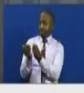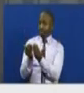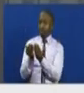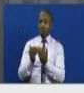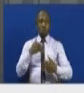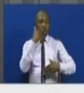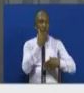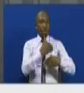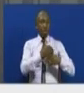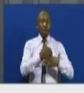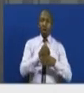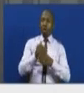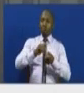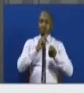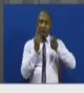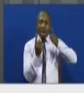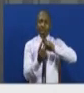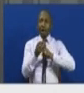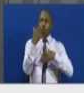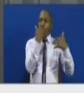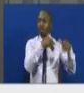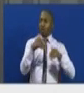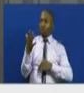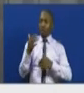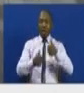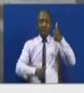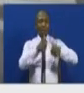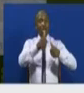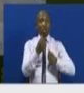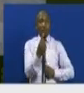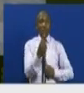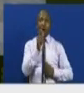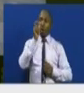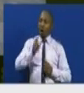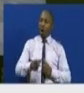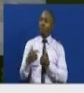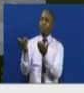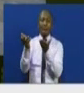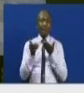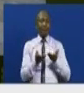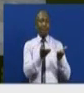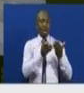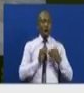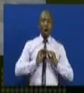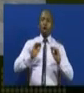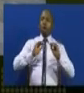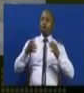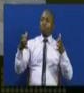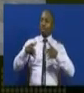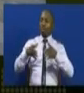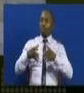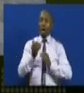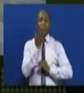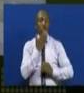kufanya mabadiliko wachezaji watano katika mchezo mmoja limepokelewa kwa mikono miwili na kocha wa timu ya Mtibwa Sugar ya hapa